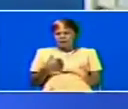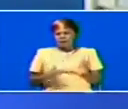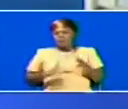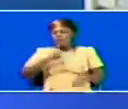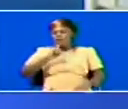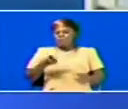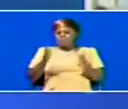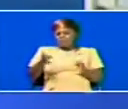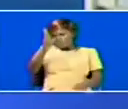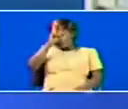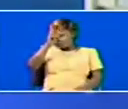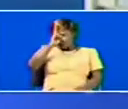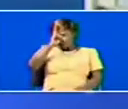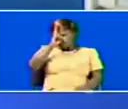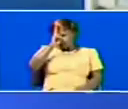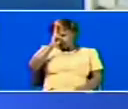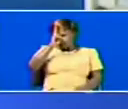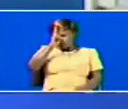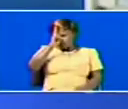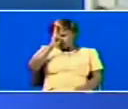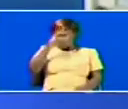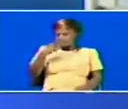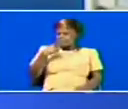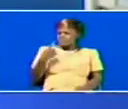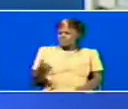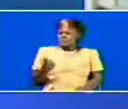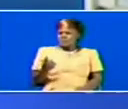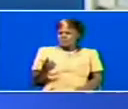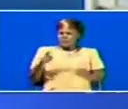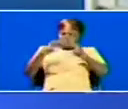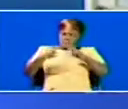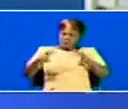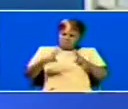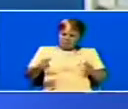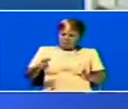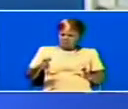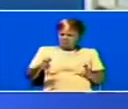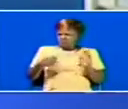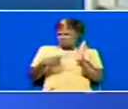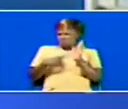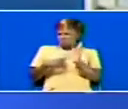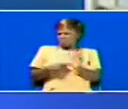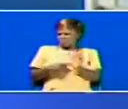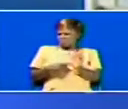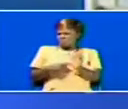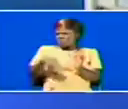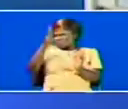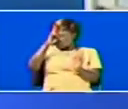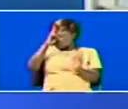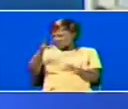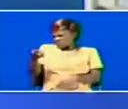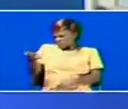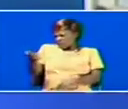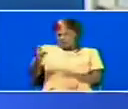wa polisi hapa jijini Nairobi, Jafeth Kome, ametoa ripoti na kusema kwamba uchunguzi wao wa awali hauashirii kwamba ilikuwa ni mkono